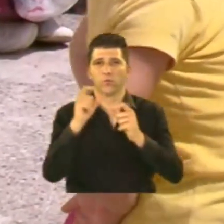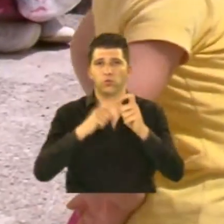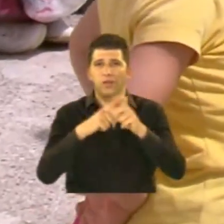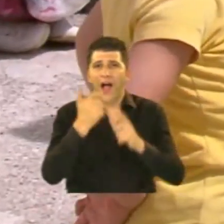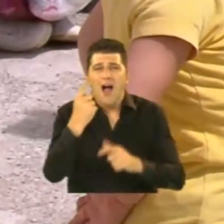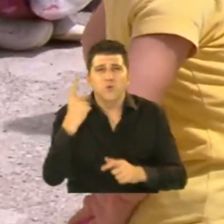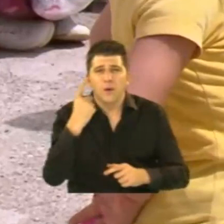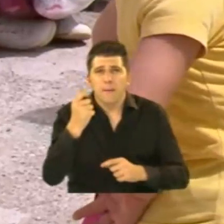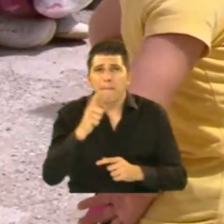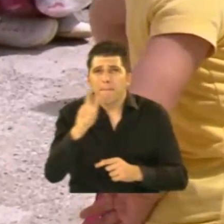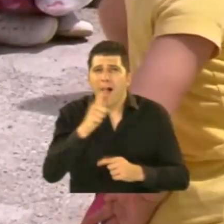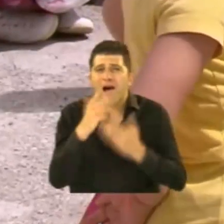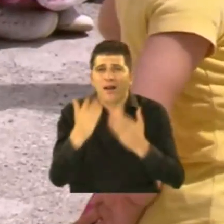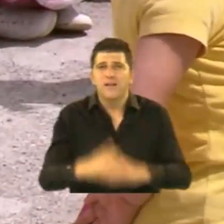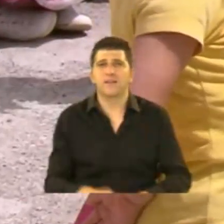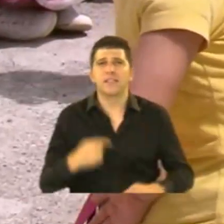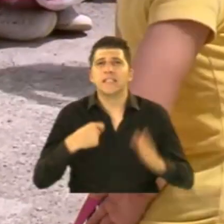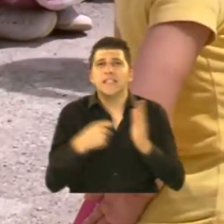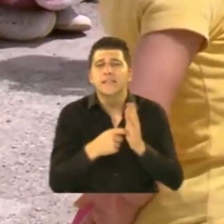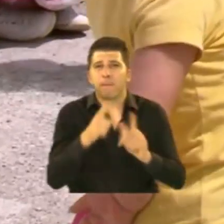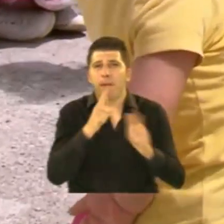Musecim, ben çok az duyuyorum. Biraz bağırır mısın?